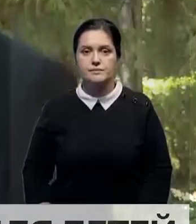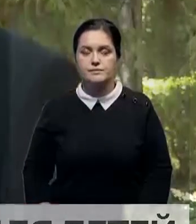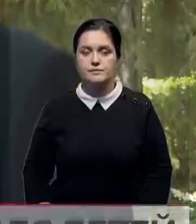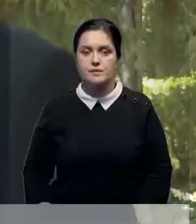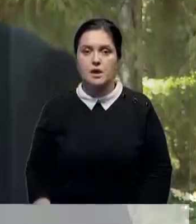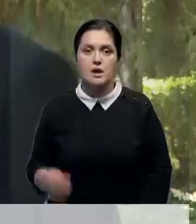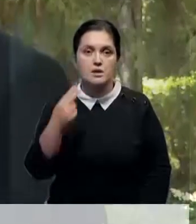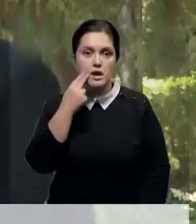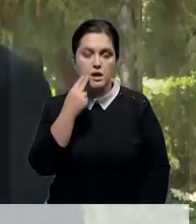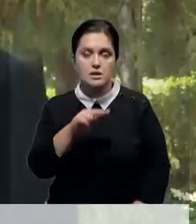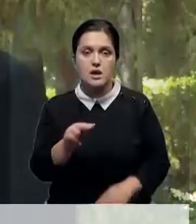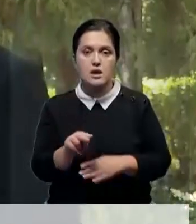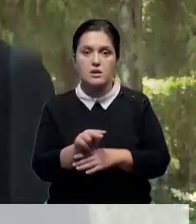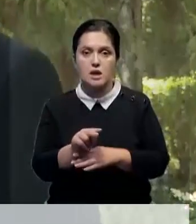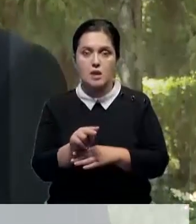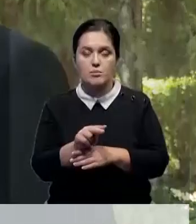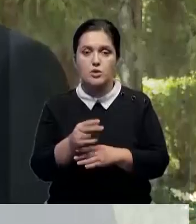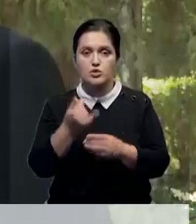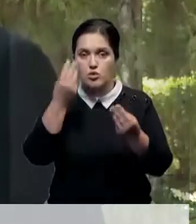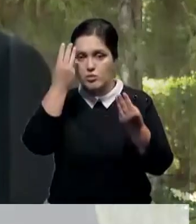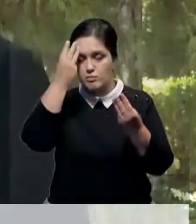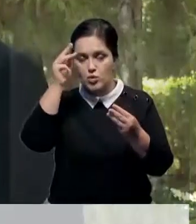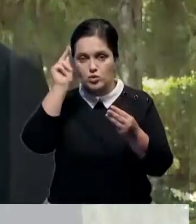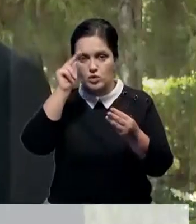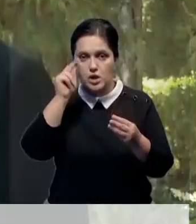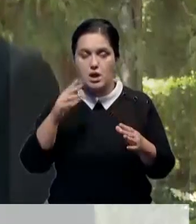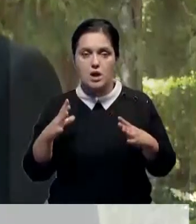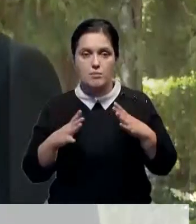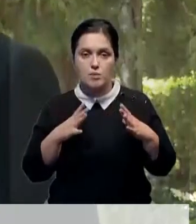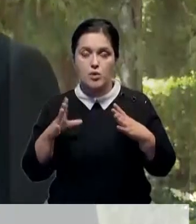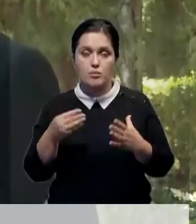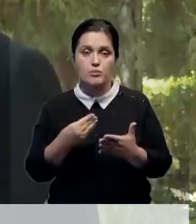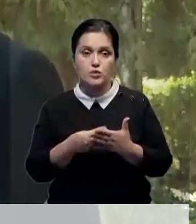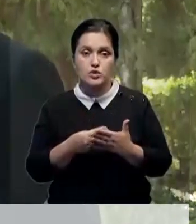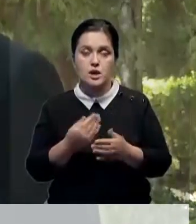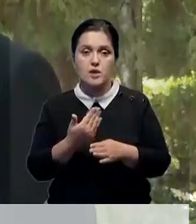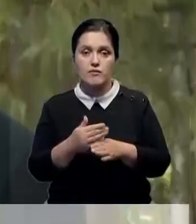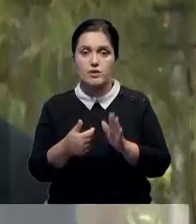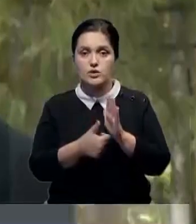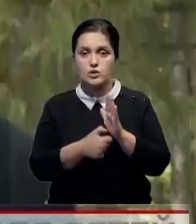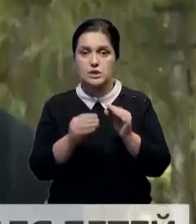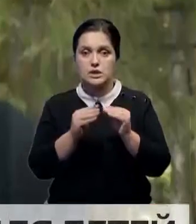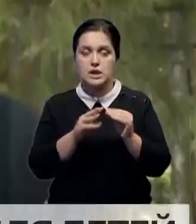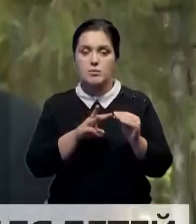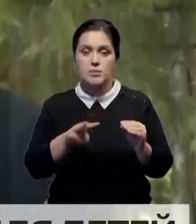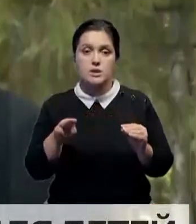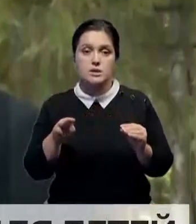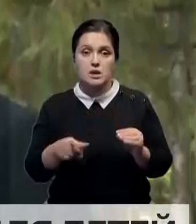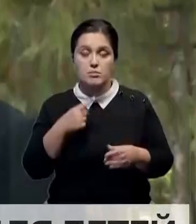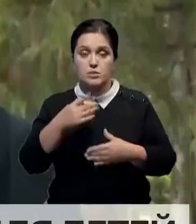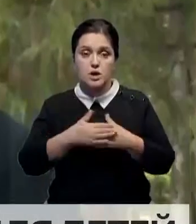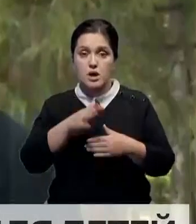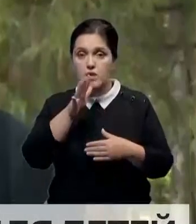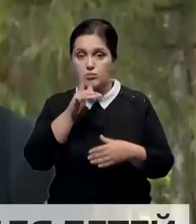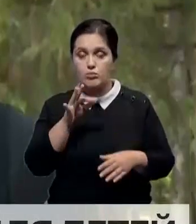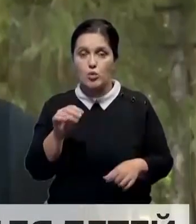Проведен качественный ремонт, приобретено современное учебное оборудование. На все это из бюджета выделено 610 миллионов тенге. В ближайшее время